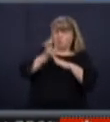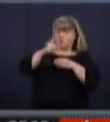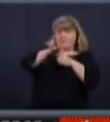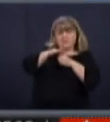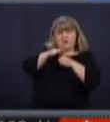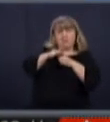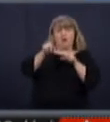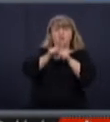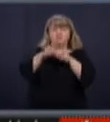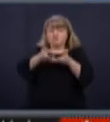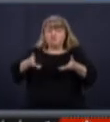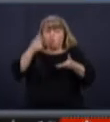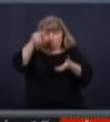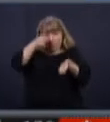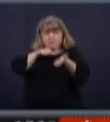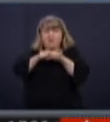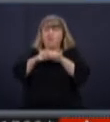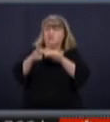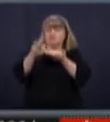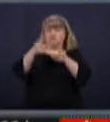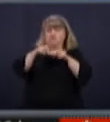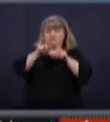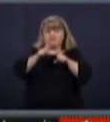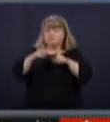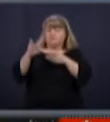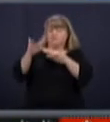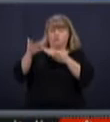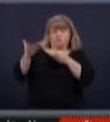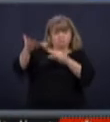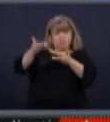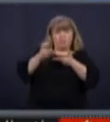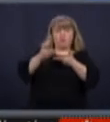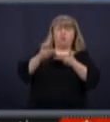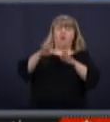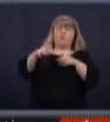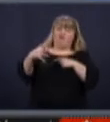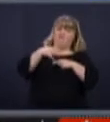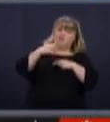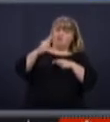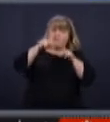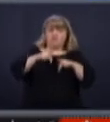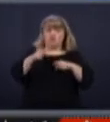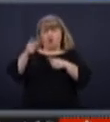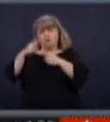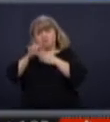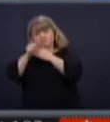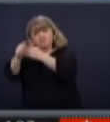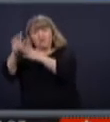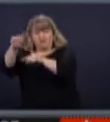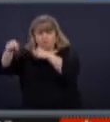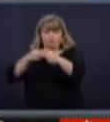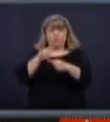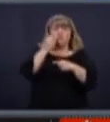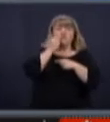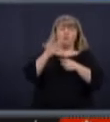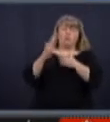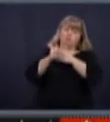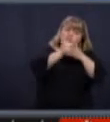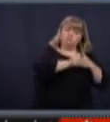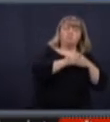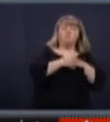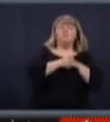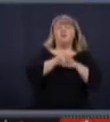pour faire les tests. On vient les porter, les chercher ensuite. Donc, je vous invite, tout le monde, là, puis encore une fois, bravo